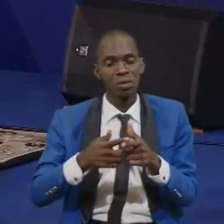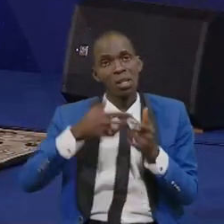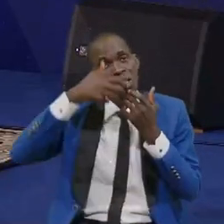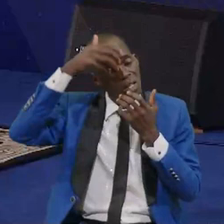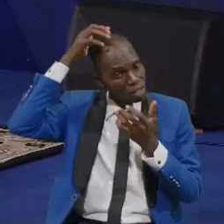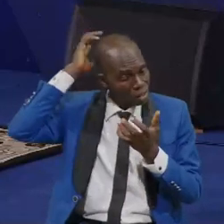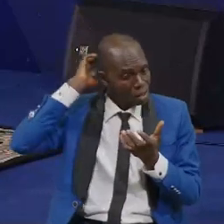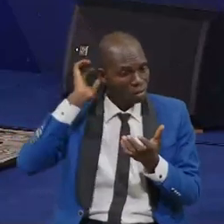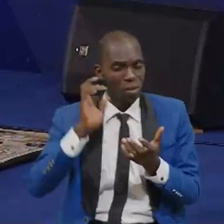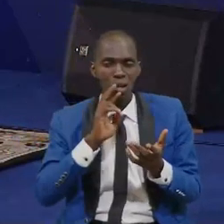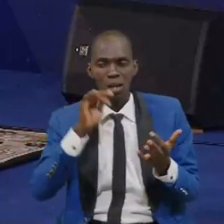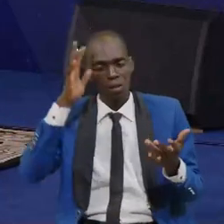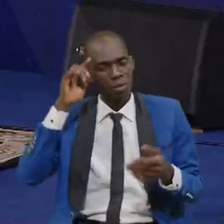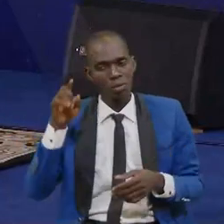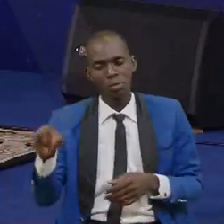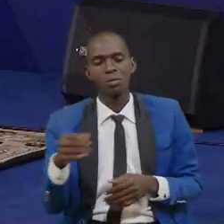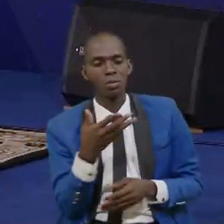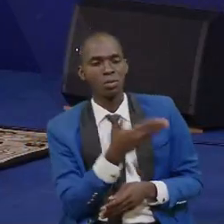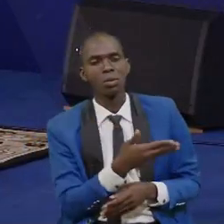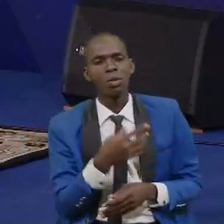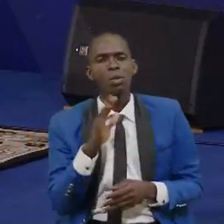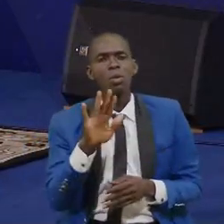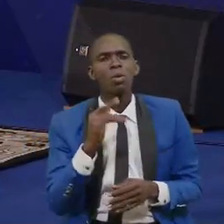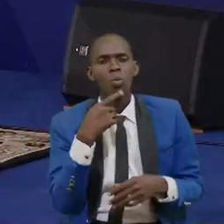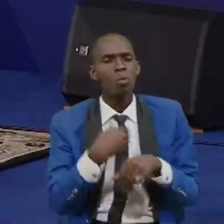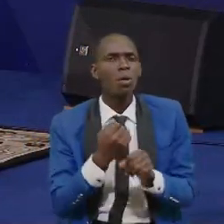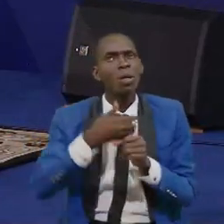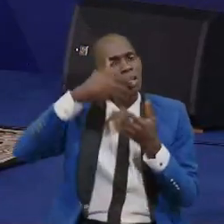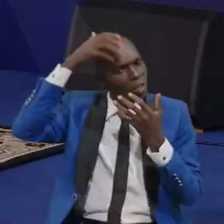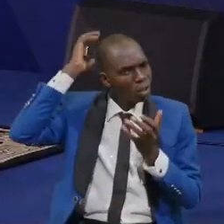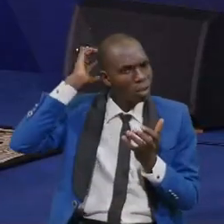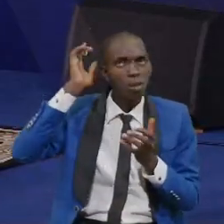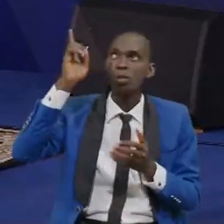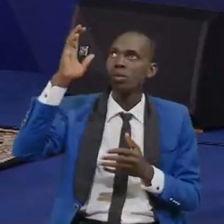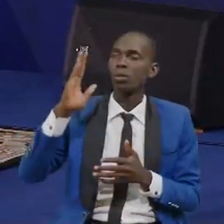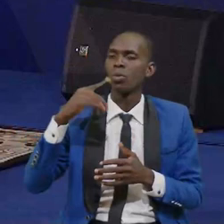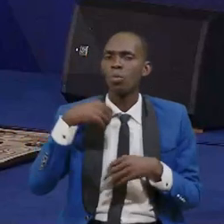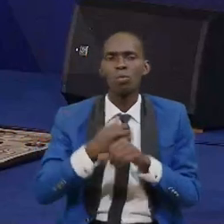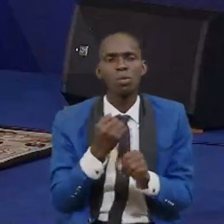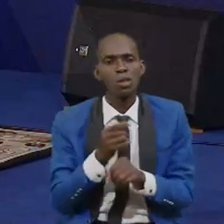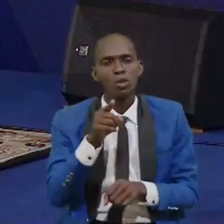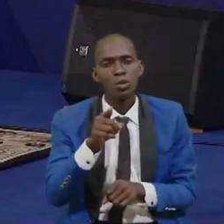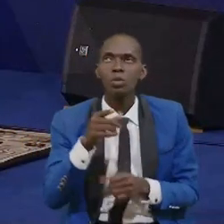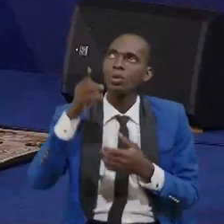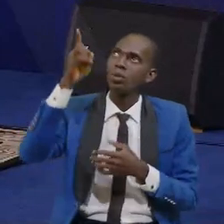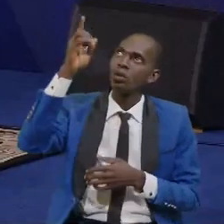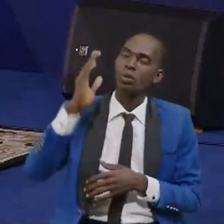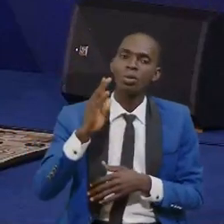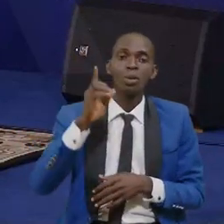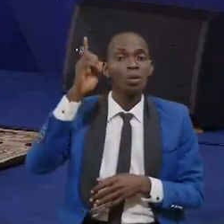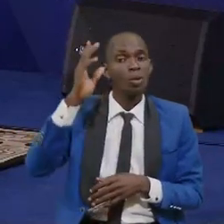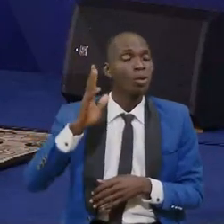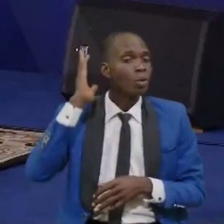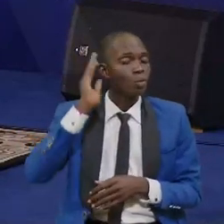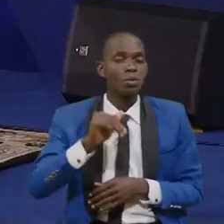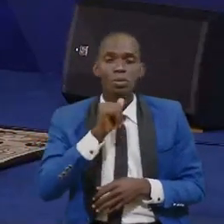a créé les lions, qui t'a créé, Dieu, ne va pas